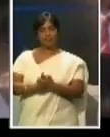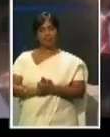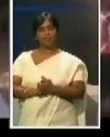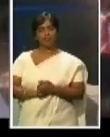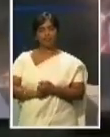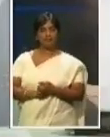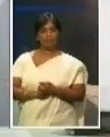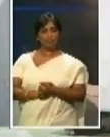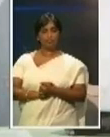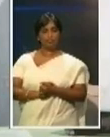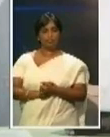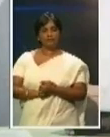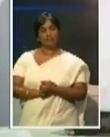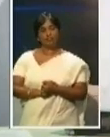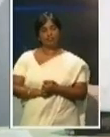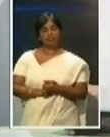නියමිතයි.